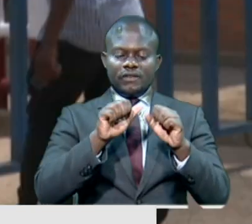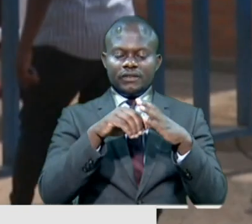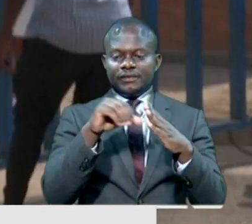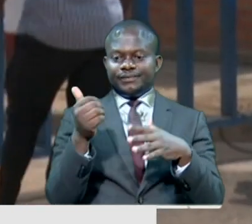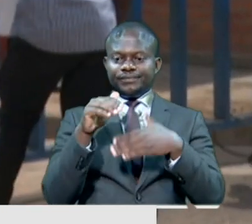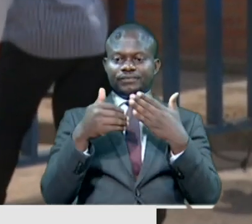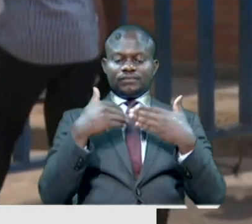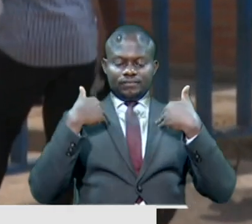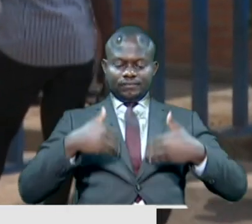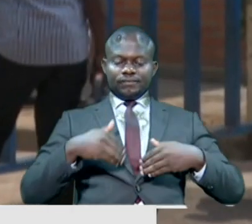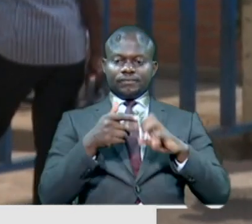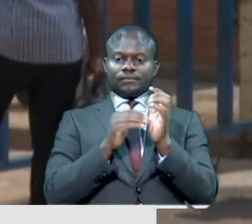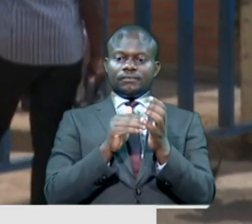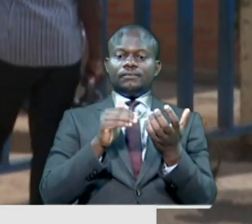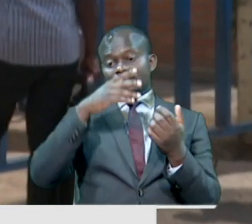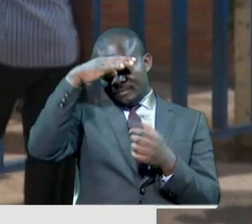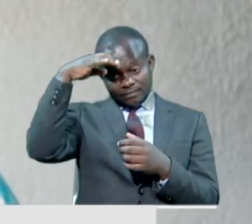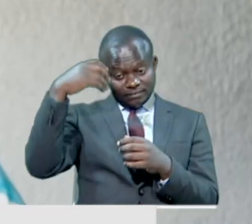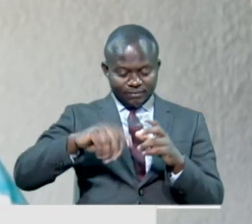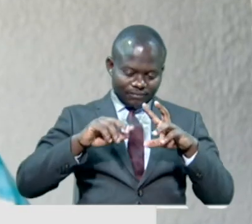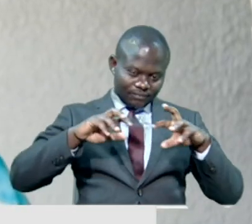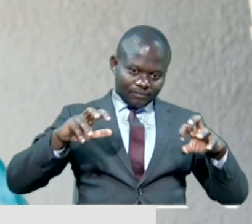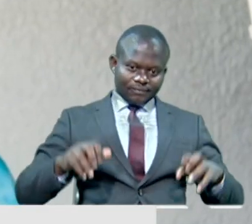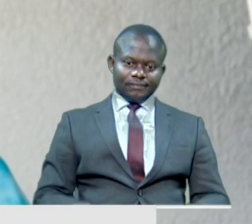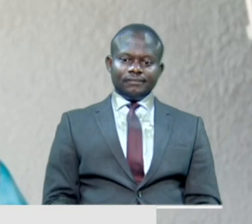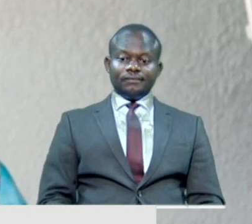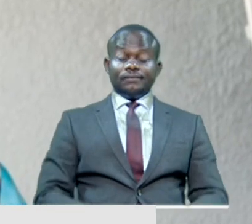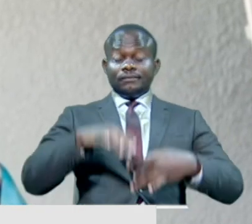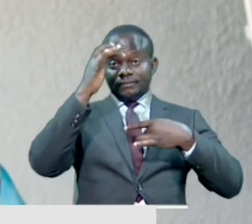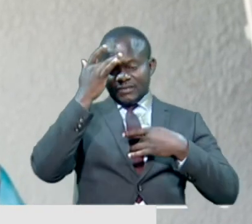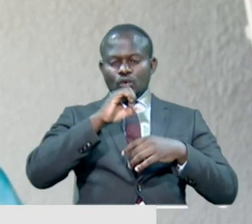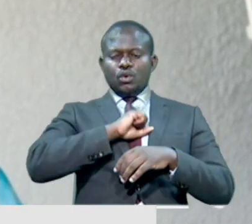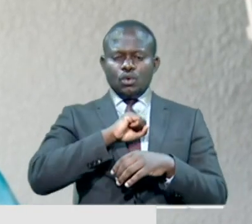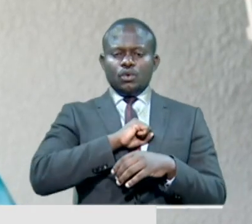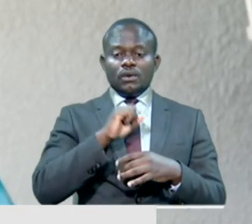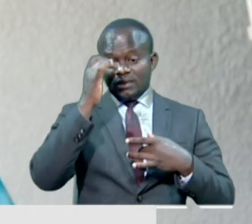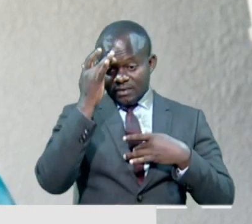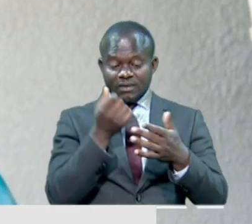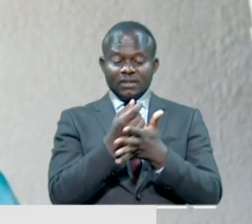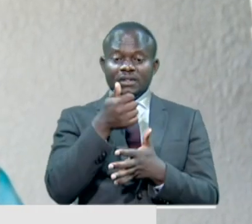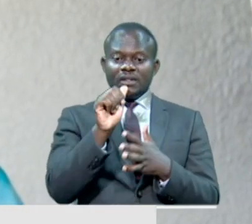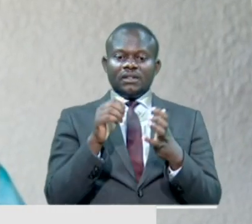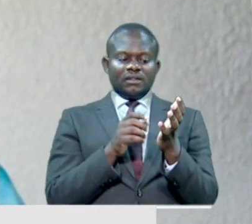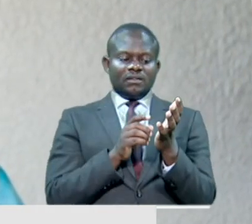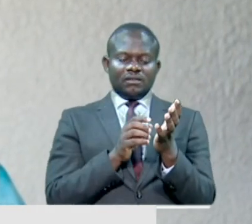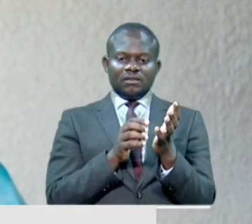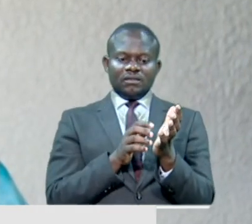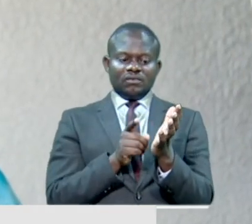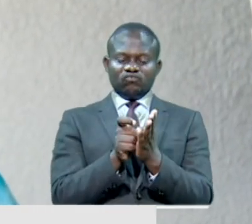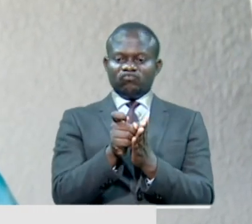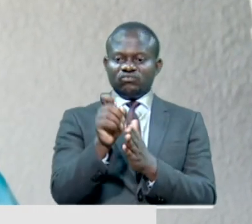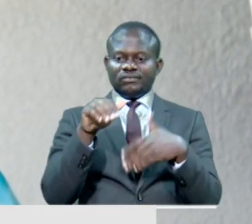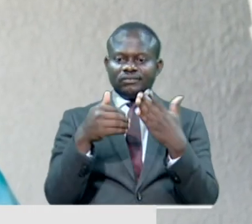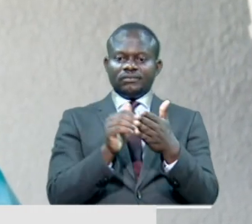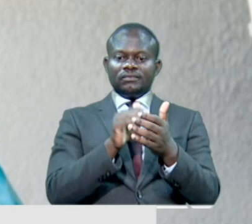myanya y'umubiri nyamara kigorana gusuzuma indwara y'igituntu tuziko ari indwara iterwa na turadukoko twa baside kuko ikaba